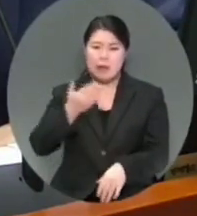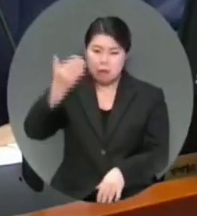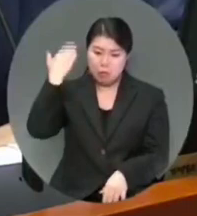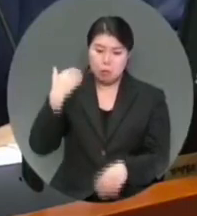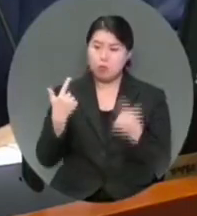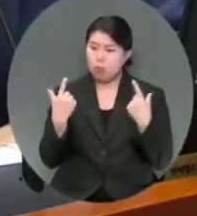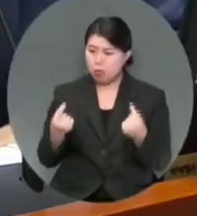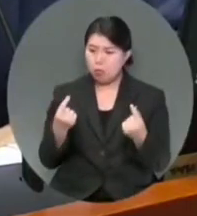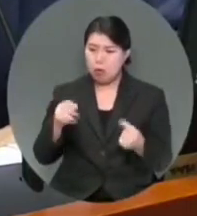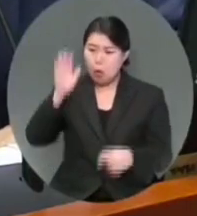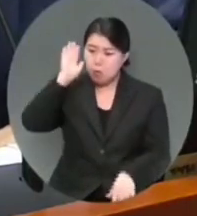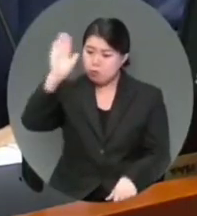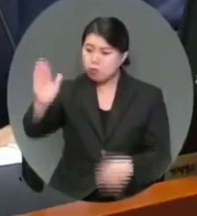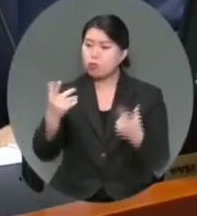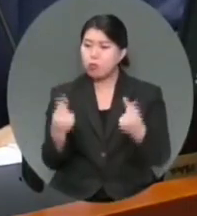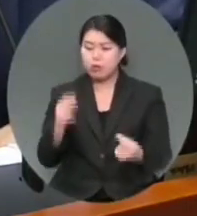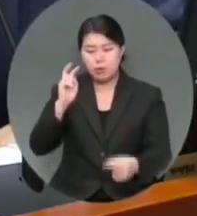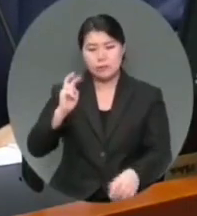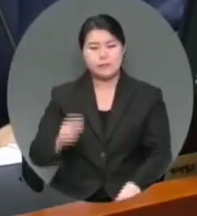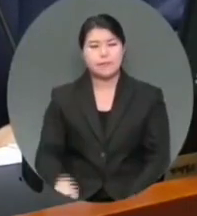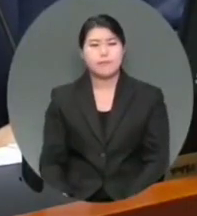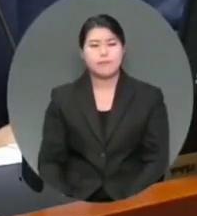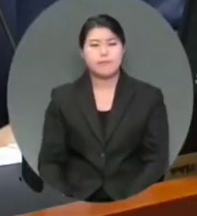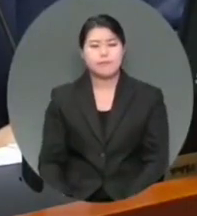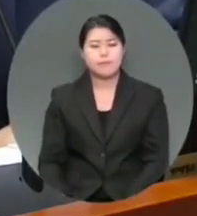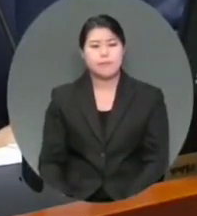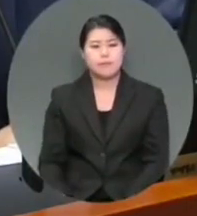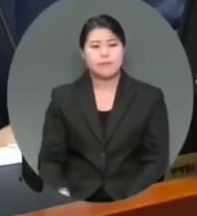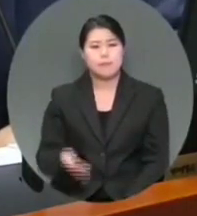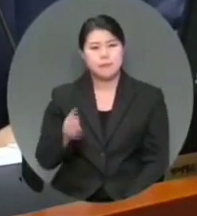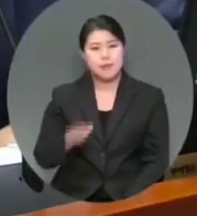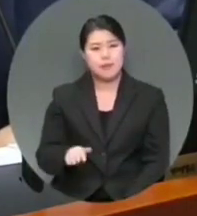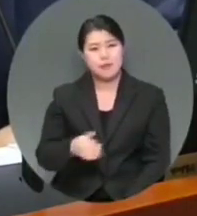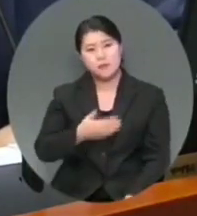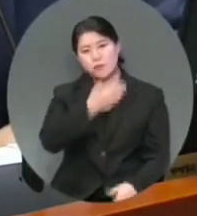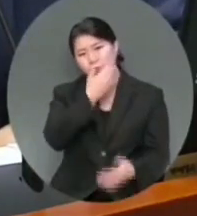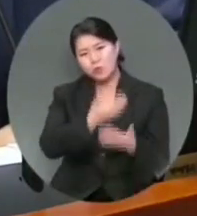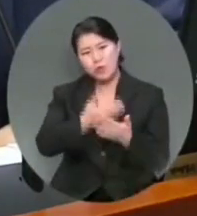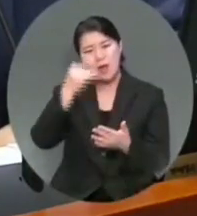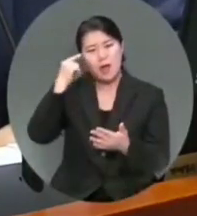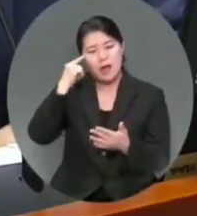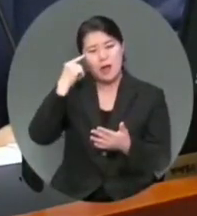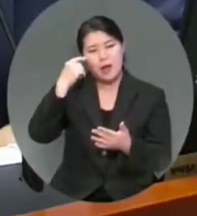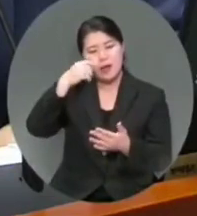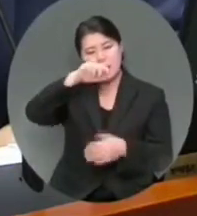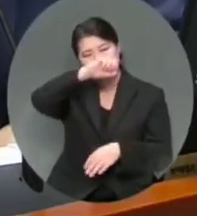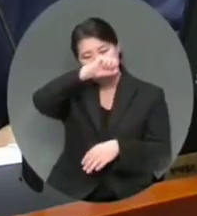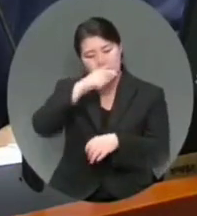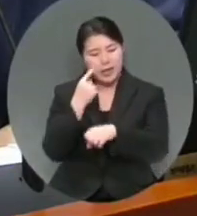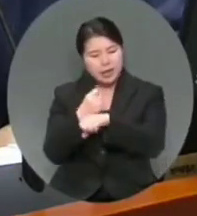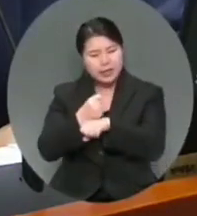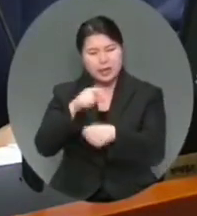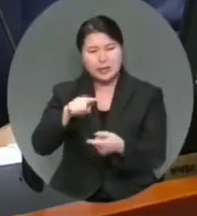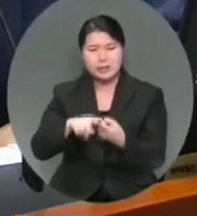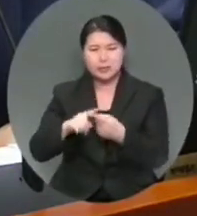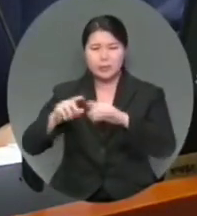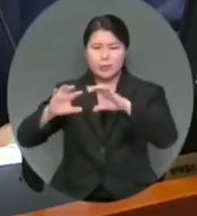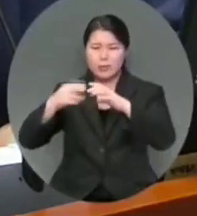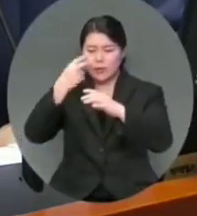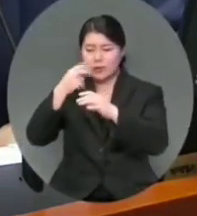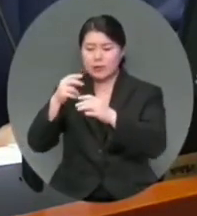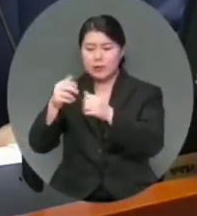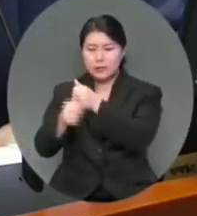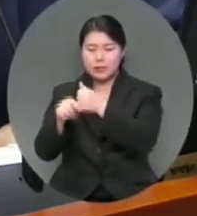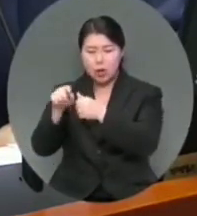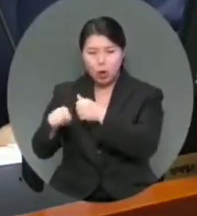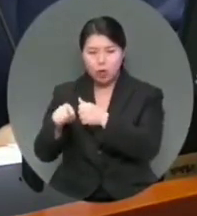아마 앞으로도 계속 그래 될 것 같습니다. 아니 그런데 이제 그 이제 주요 R&D는 국가심 의결을 거치게 돼 있으니까 다른 거죠. 국가심 의결을 마지막에